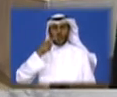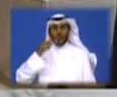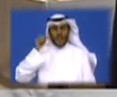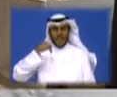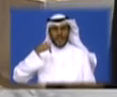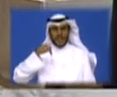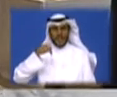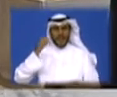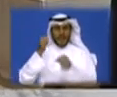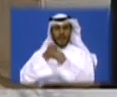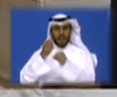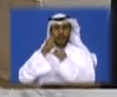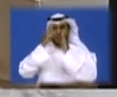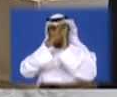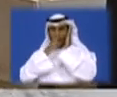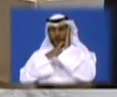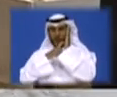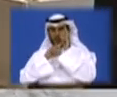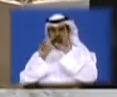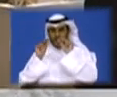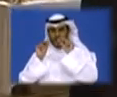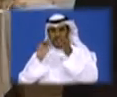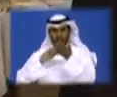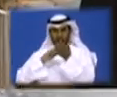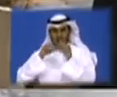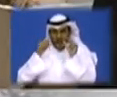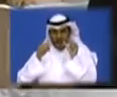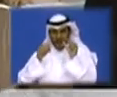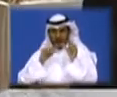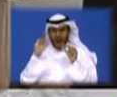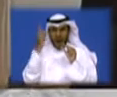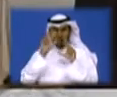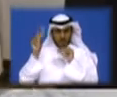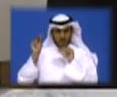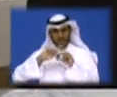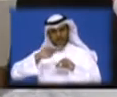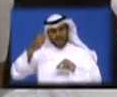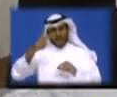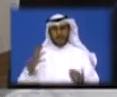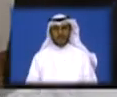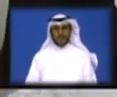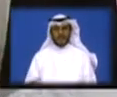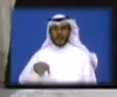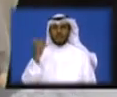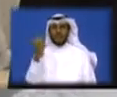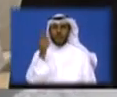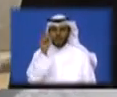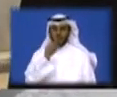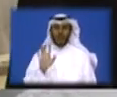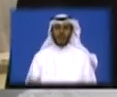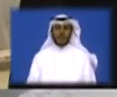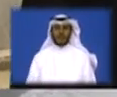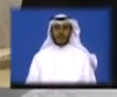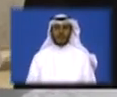دوليا وإقليميا وعالميا يتلائم مع بيئة الخليج؟ هذا السؤال المهم المطروح اليوم والذي